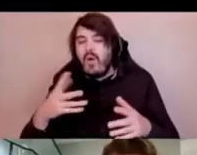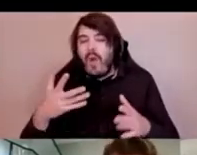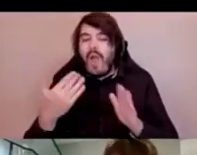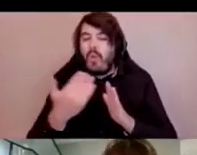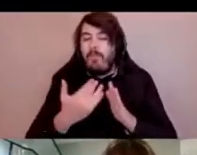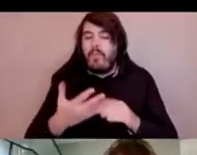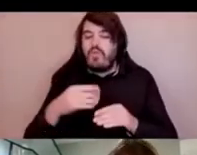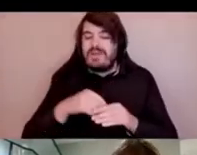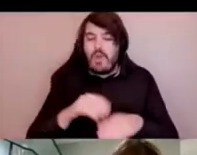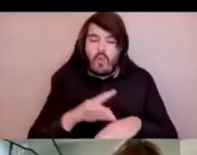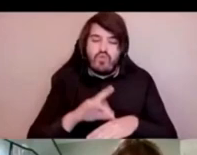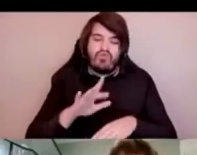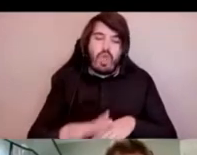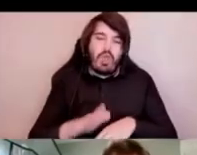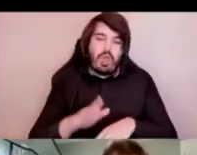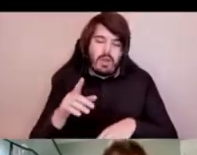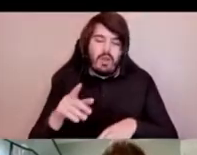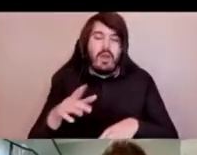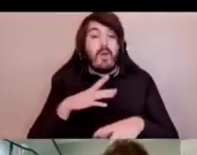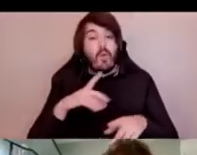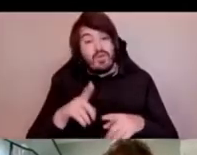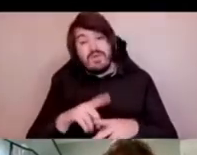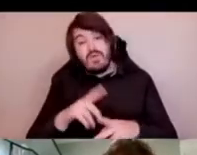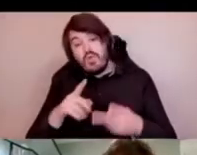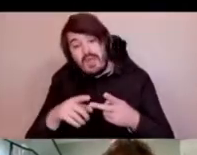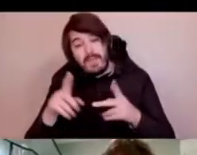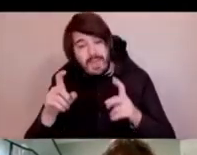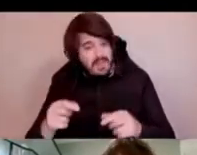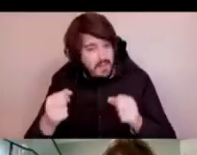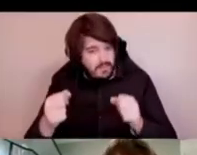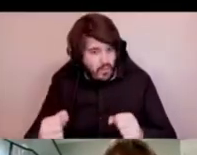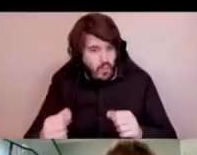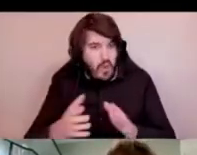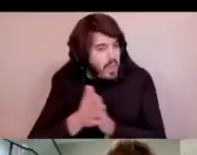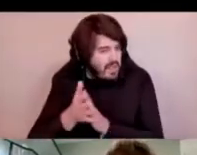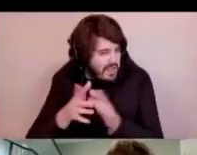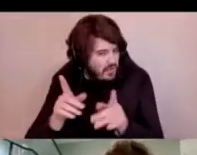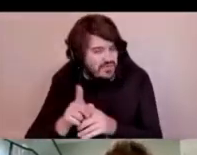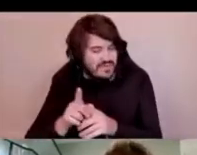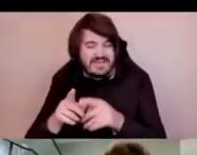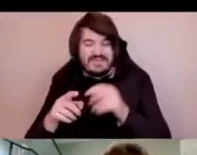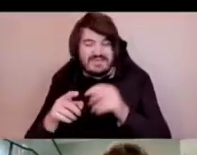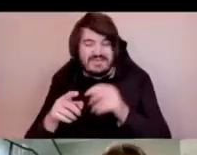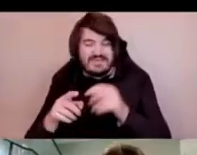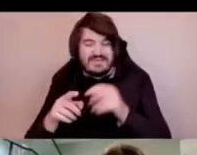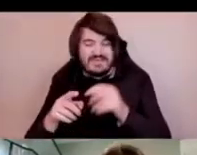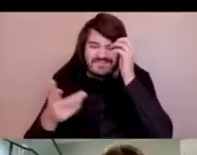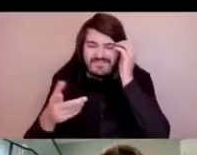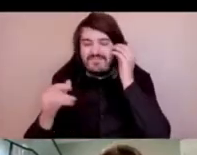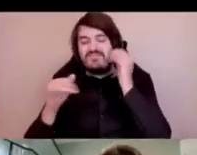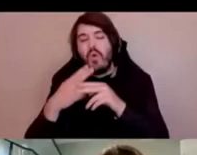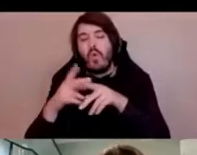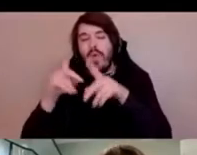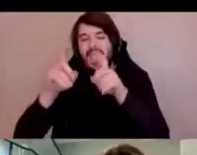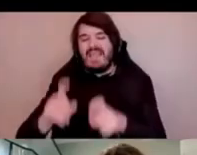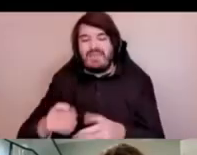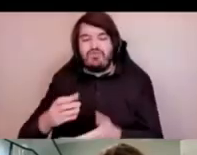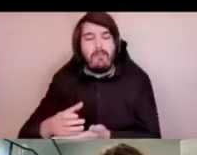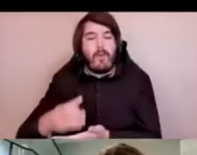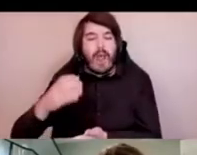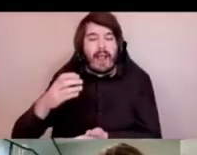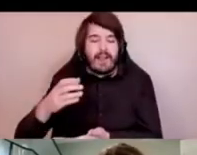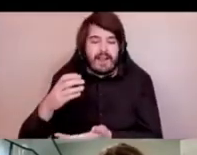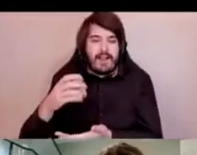la composition de votre sol. Mais il y a un autre test ici qui est intéressant à faire. Puis, c'est le test du